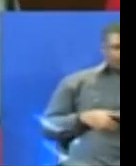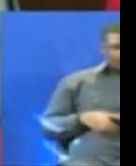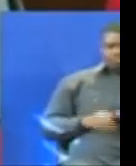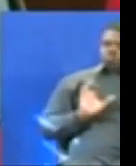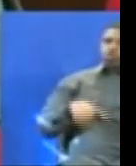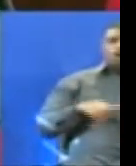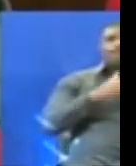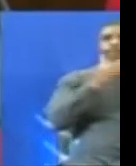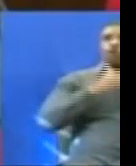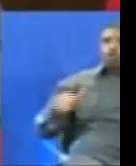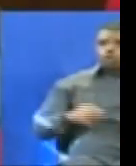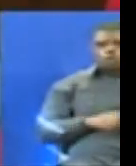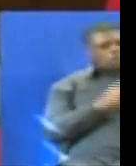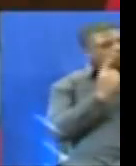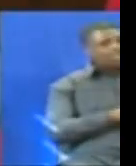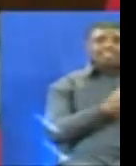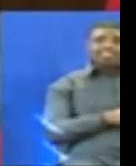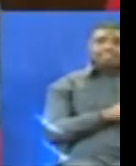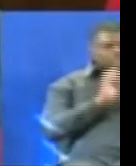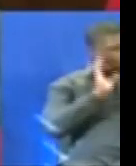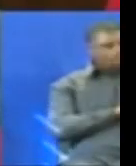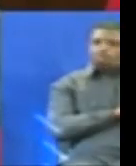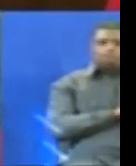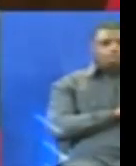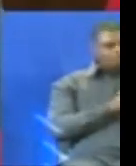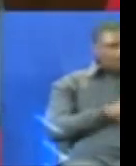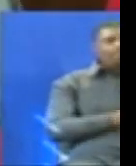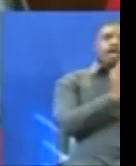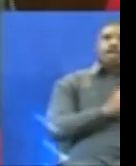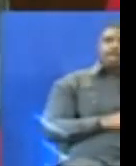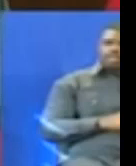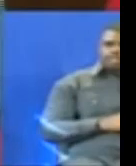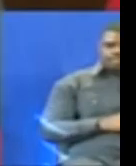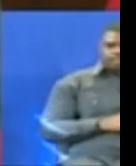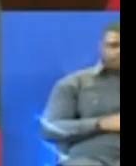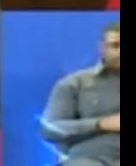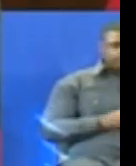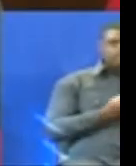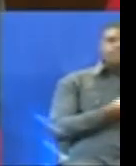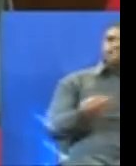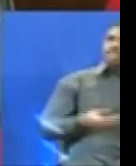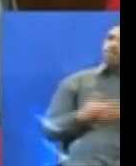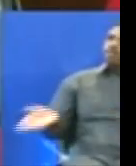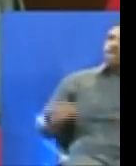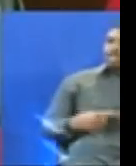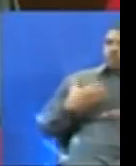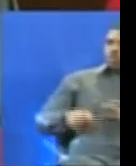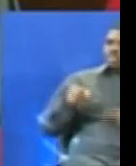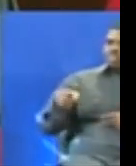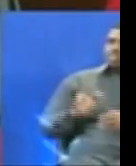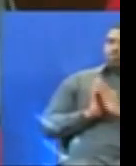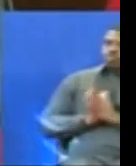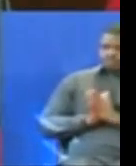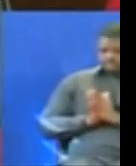wa Morogoro na mkoa wa Lindi haujaunganishwa kwa barabara, hata kwa barabara ya changarawe hakuna. Na kuomba Mheshimiwa Waziri